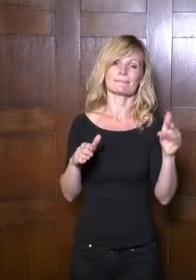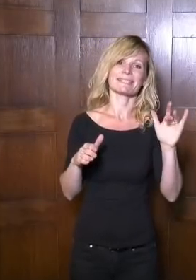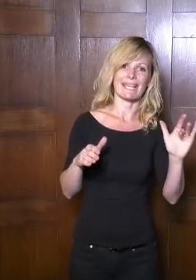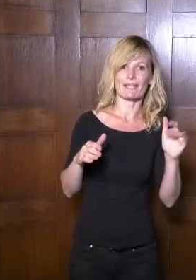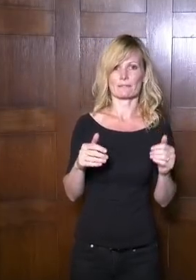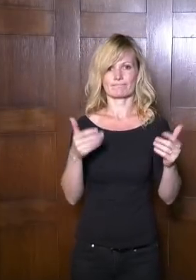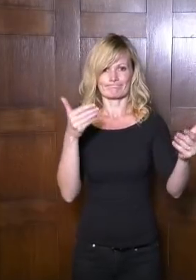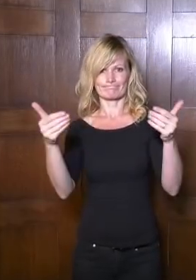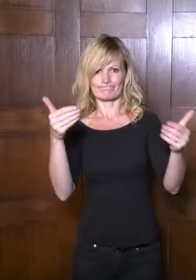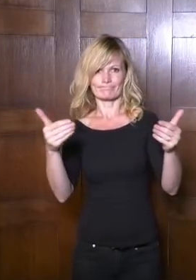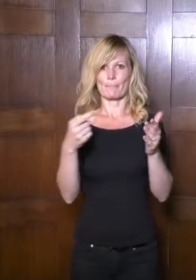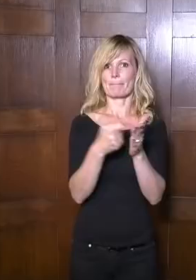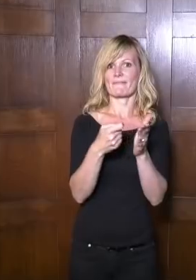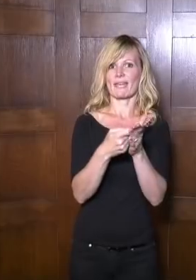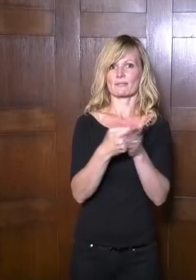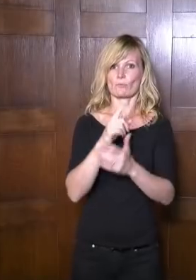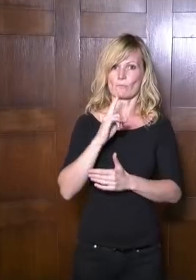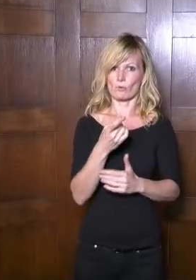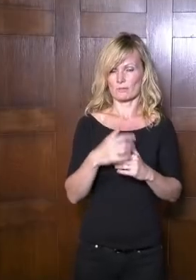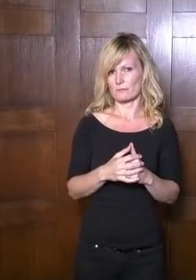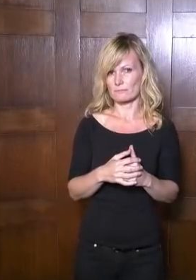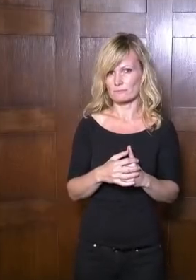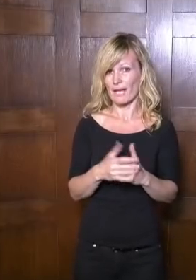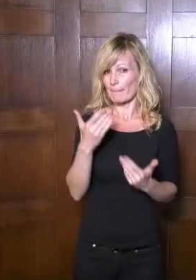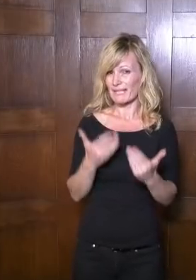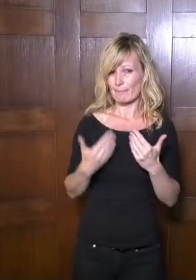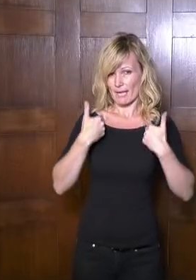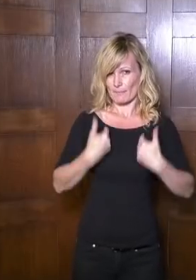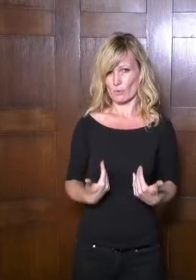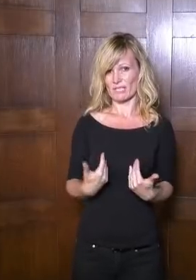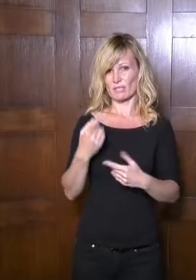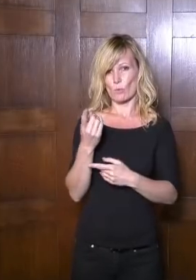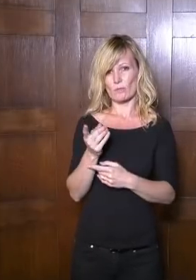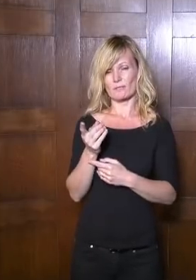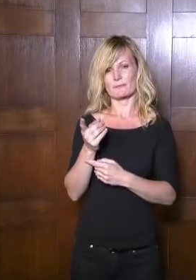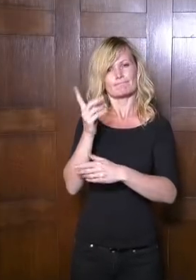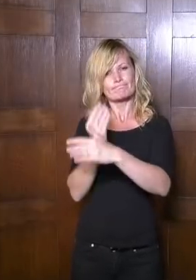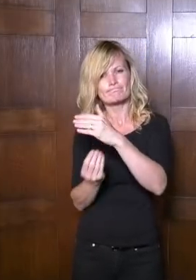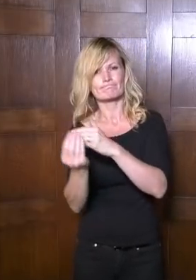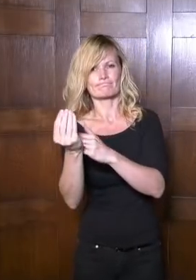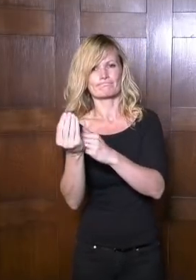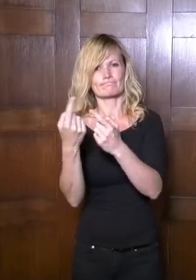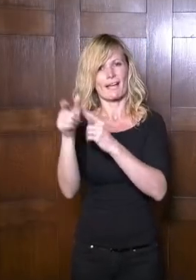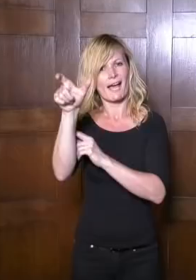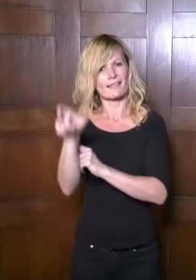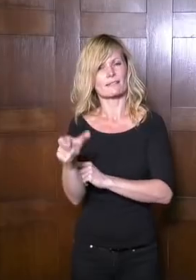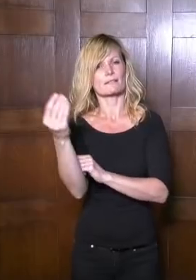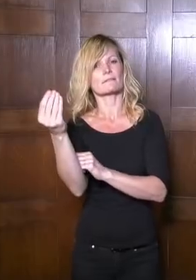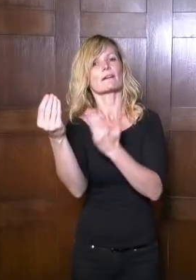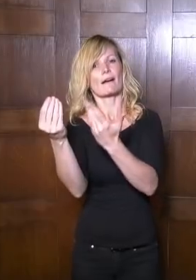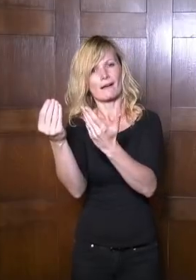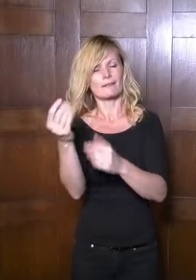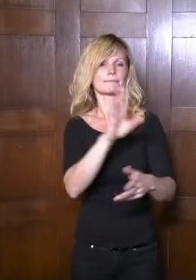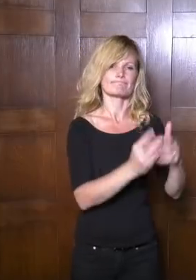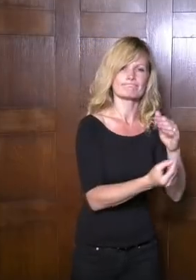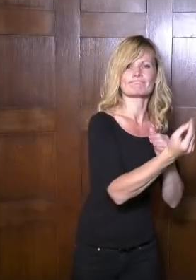muss. Dass man auch immer wieder mal die Position des anderen einnehmen muss und das dann entschieden